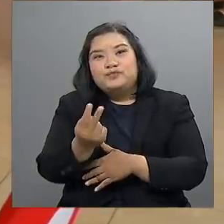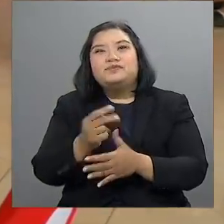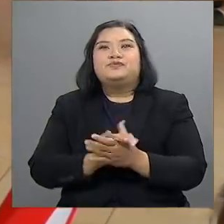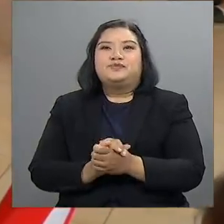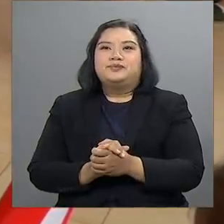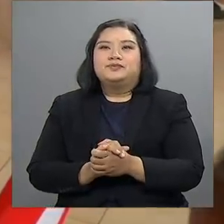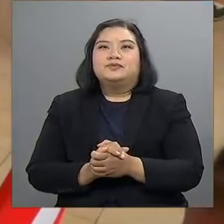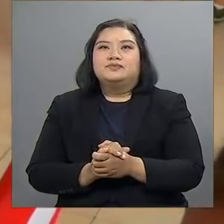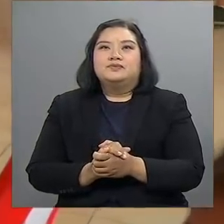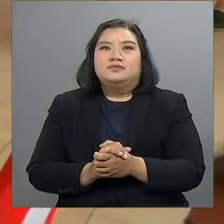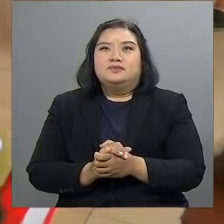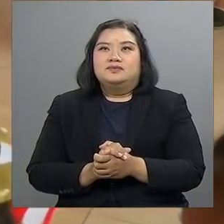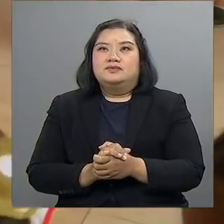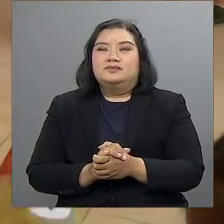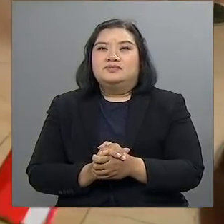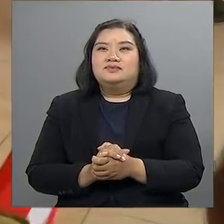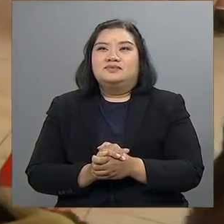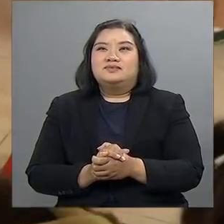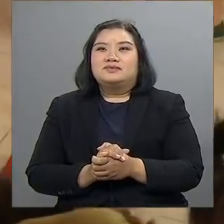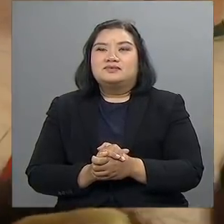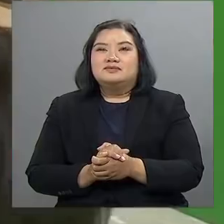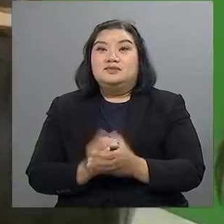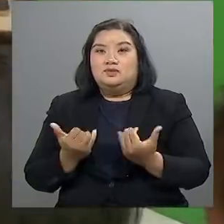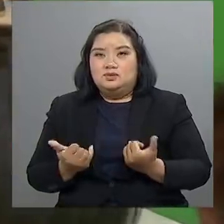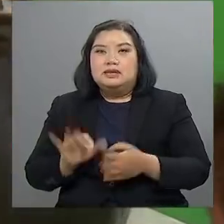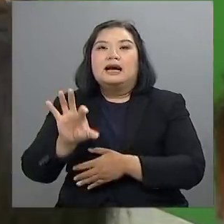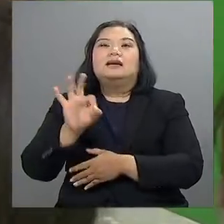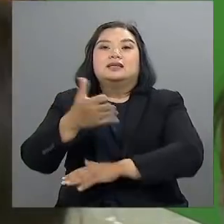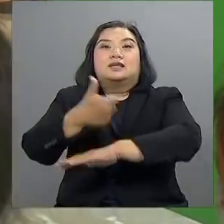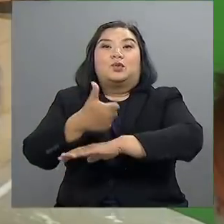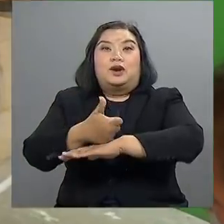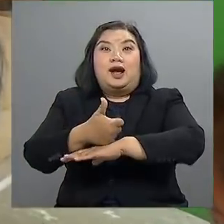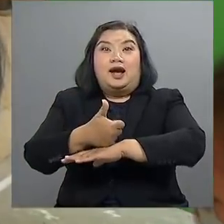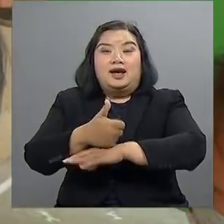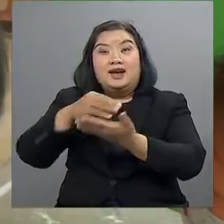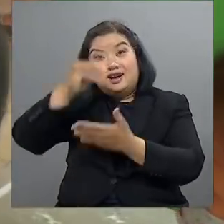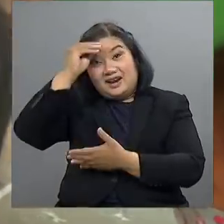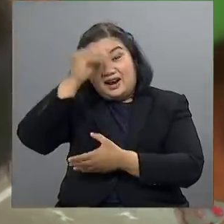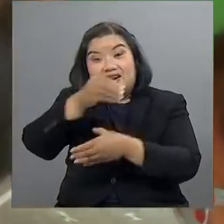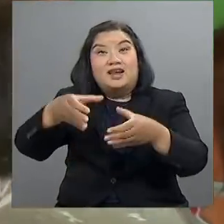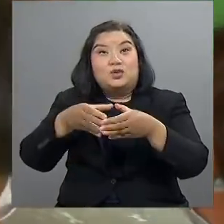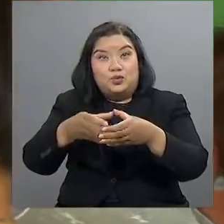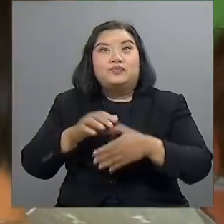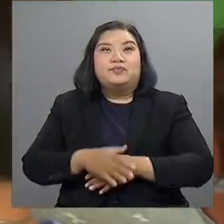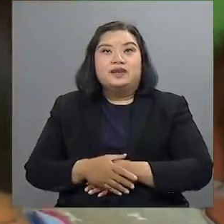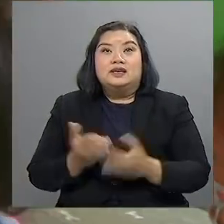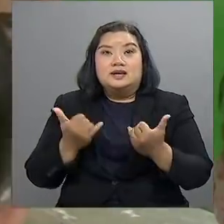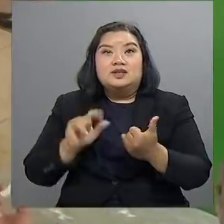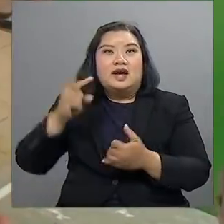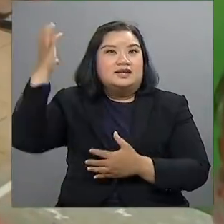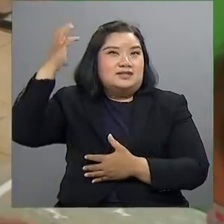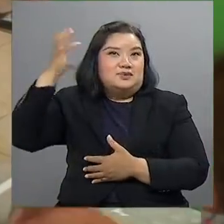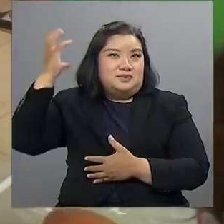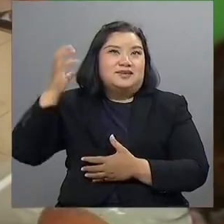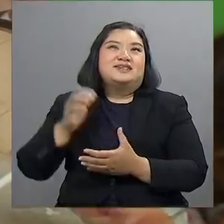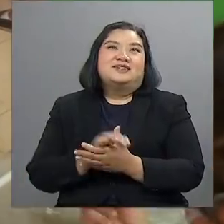พาคุณผู้ชมไปดูบรรยากาศการเลือกตั้งประธานสภานักเรียนแล้วก็สมาชิกสภานักเรียนของโรงเรียนบ้านครัวจังหวัดสระบุรีนะครับนักเรียนทุกคน